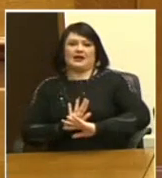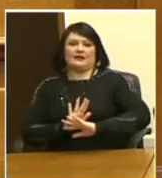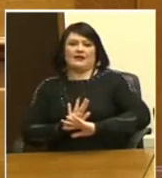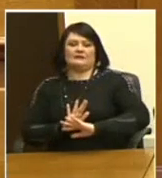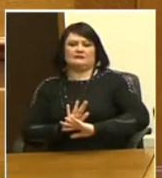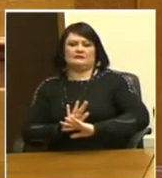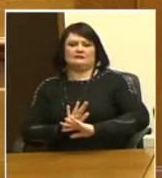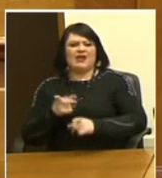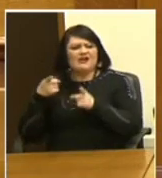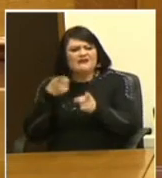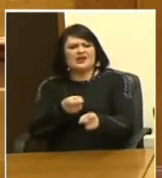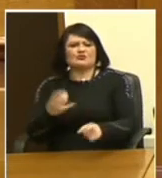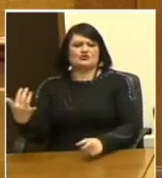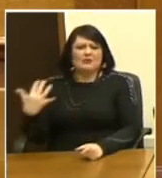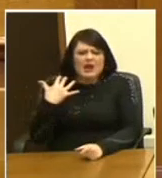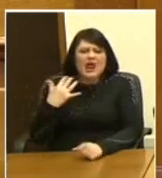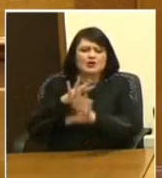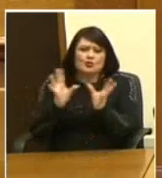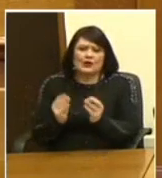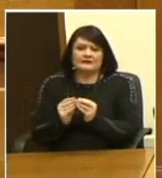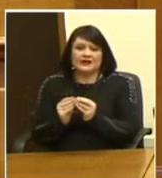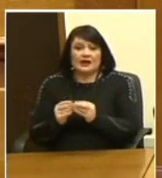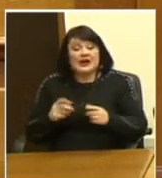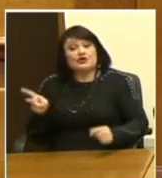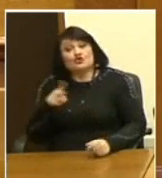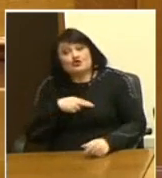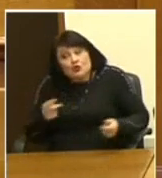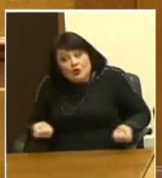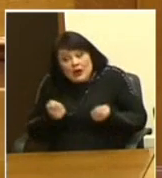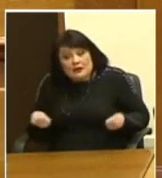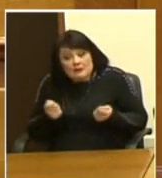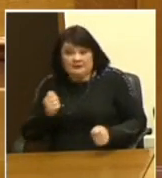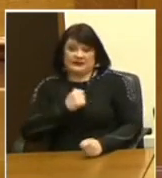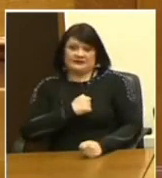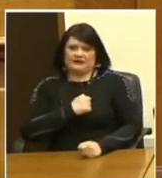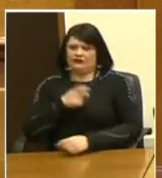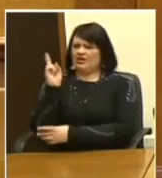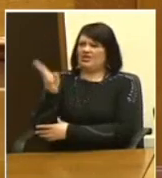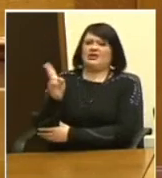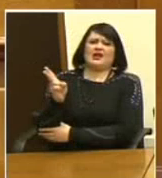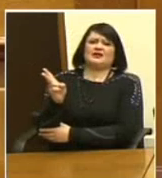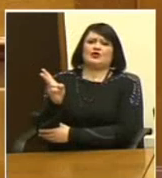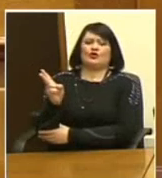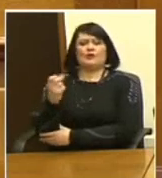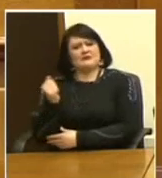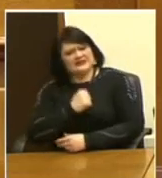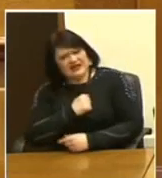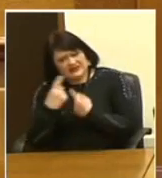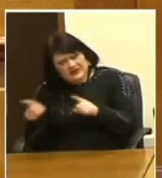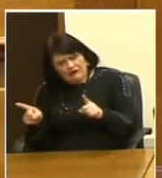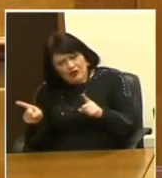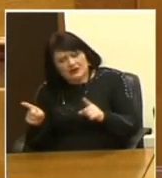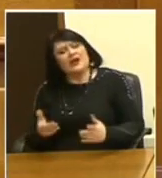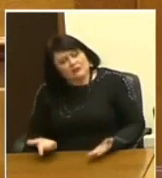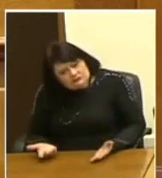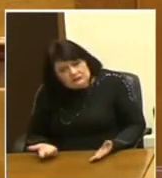σε εκβιασμούς. Εγώ πιστεύω ότι πράξαμε το σωστό. Δεν σας κατηγορώ αν έχετε άλλη άποψη. Σας λέω όμως ότι